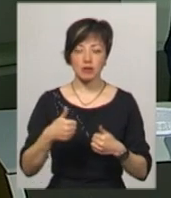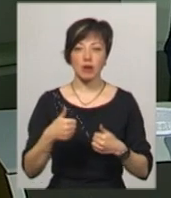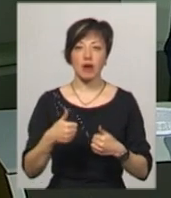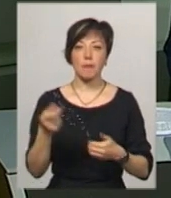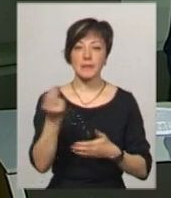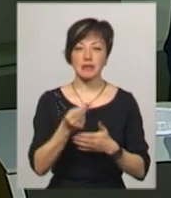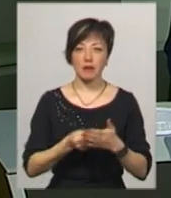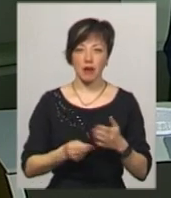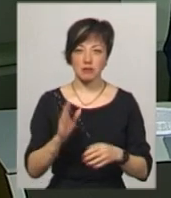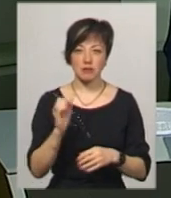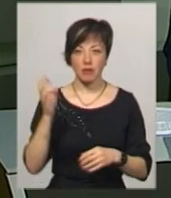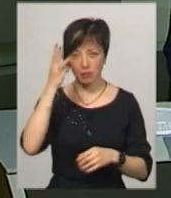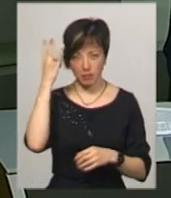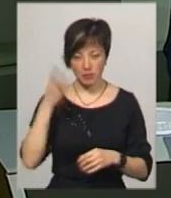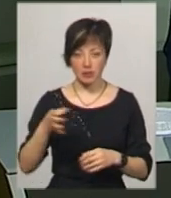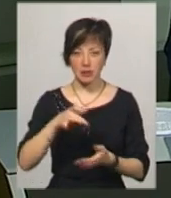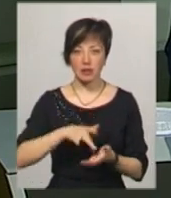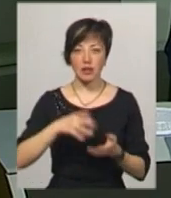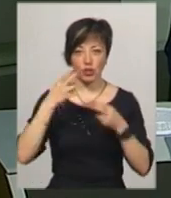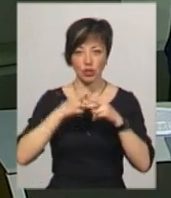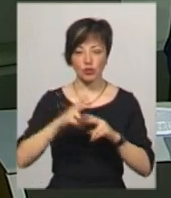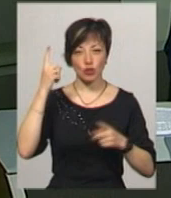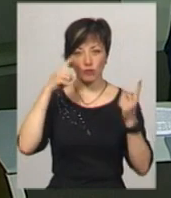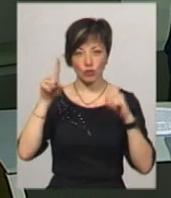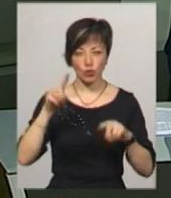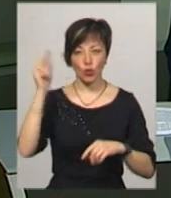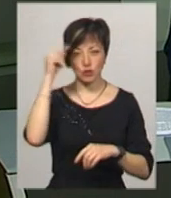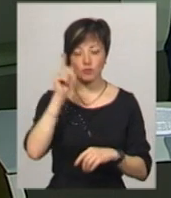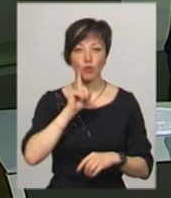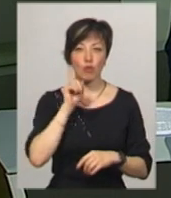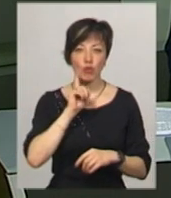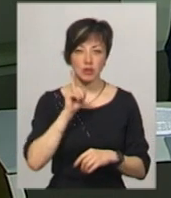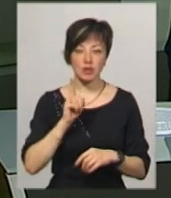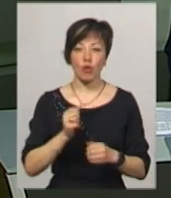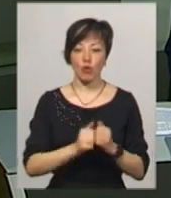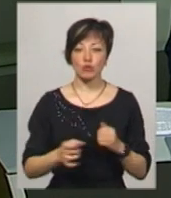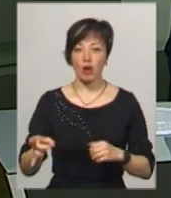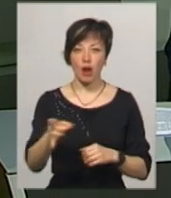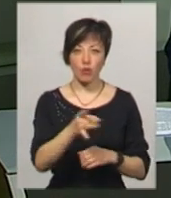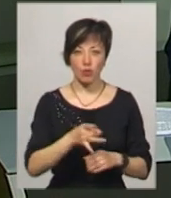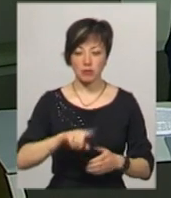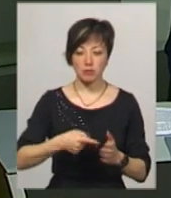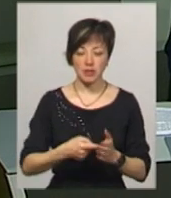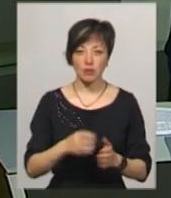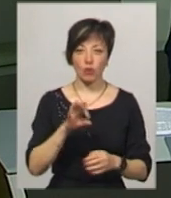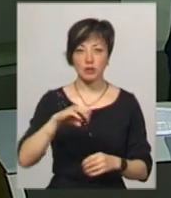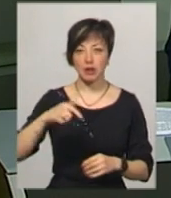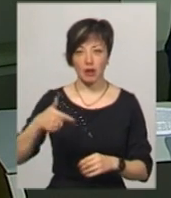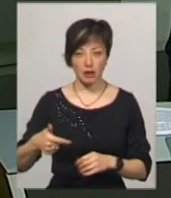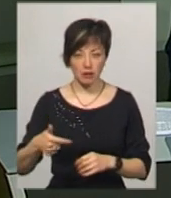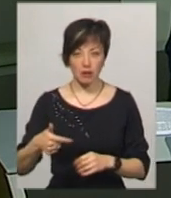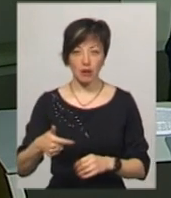конкурсі писанкарства в обласному центрі науково-технічної творчості учнівської молоді. Від кожного району, міста та об'єднаної